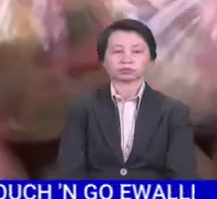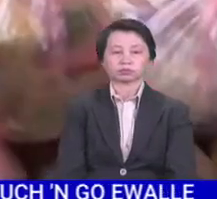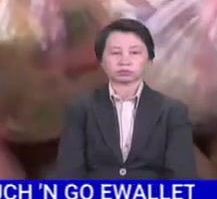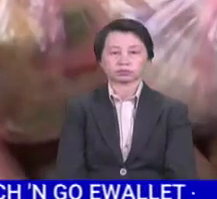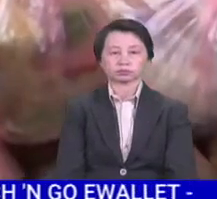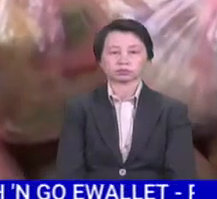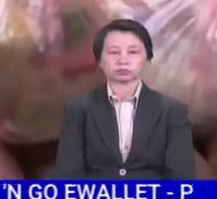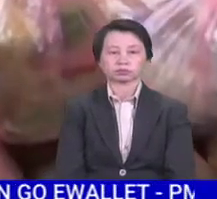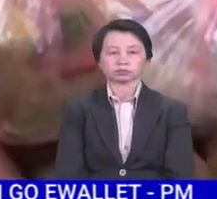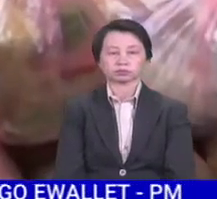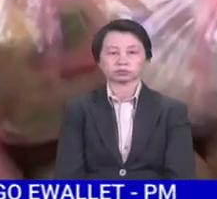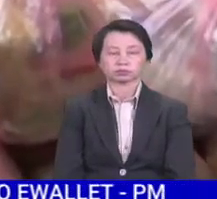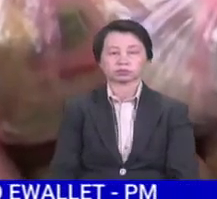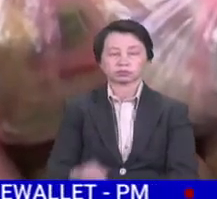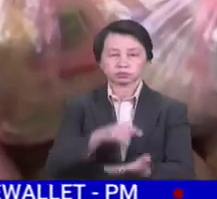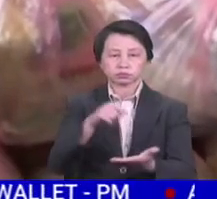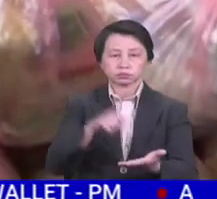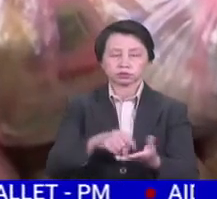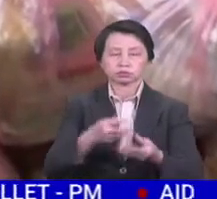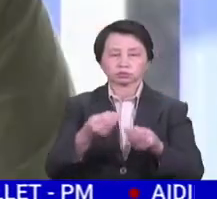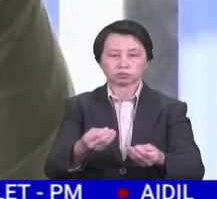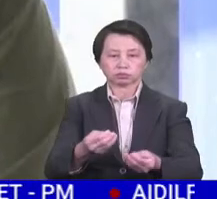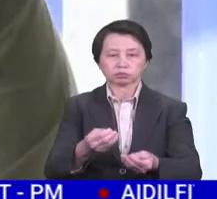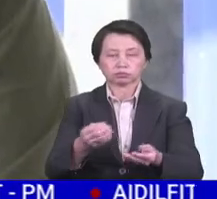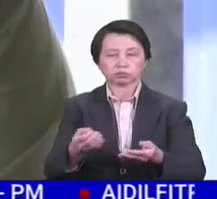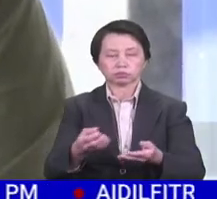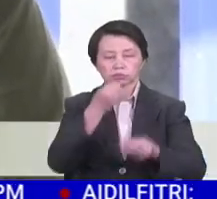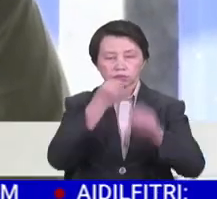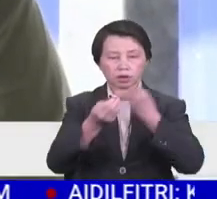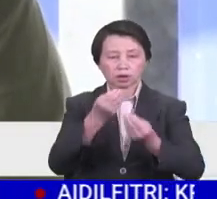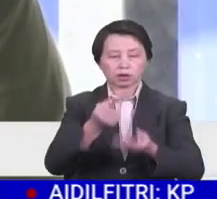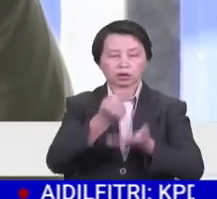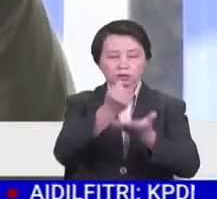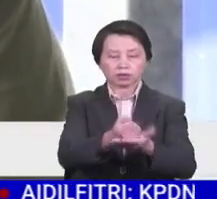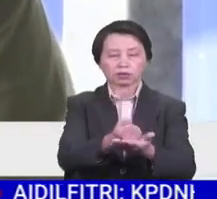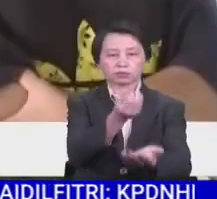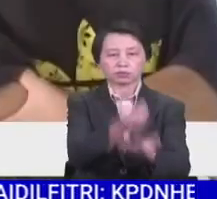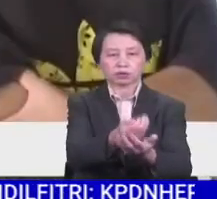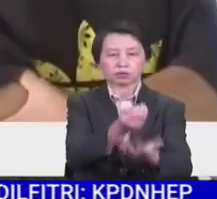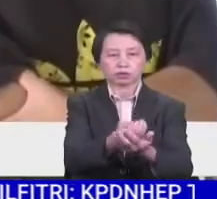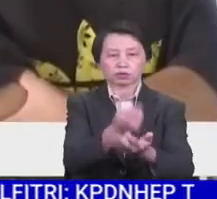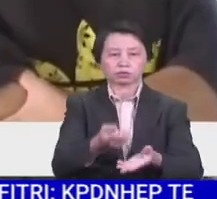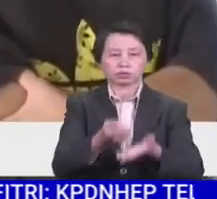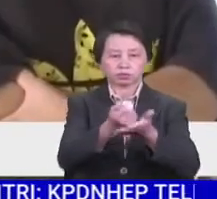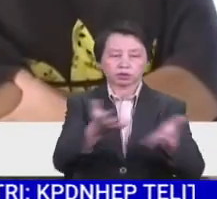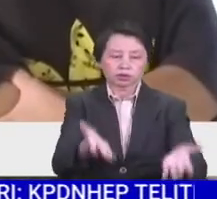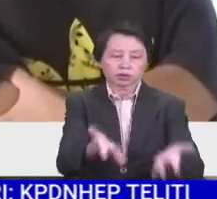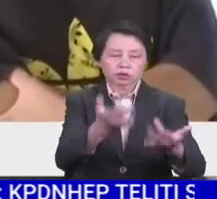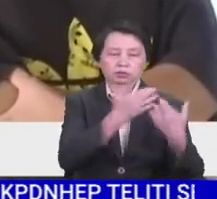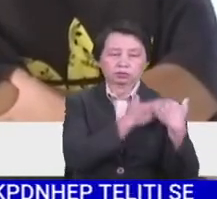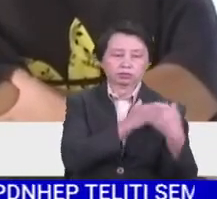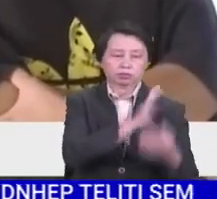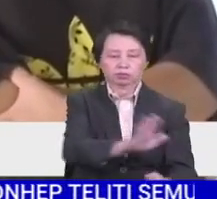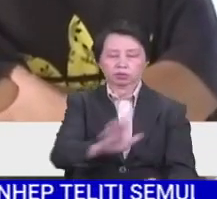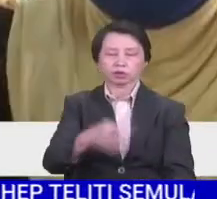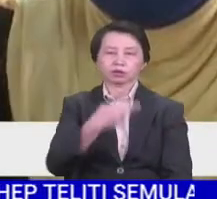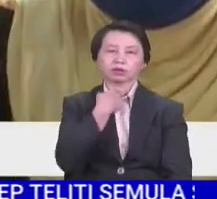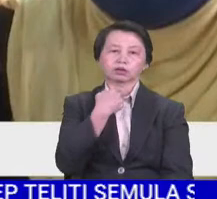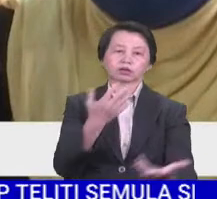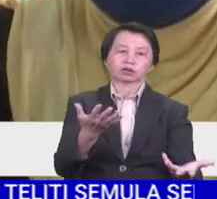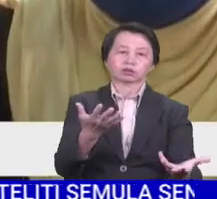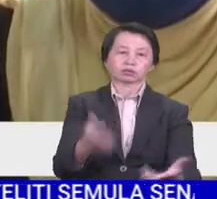inisiatif ini termasuk menyalurkan bakul makanan dan bantuan kewangan bagi membantu meringankan beban mereka yang